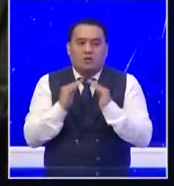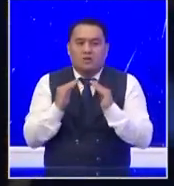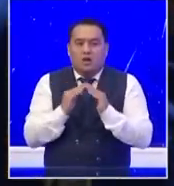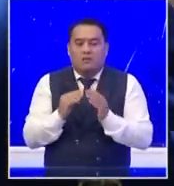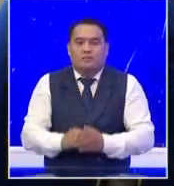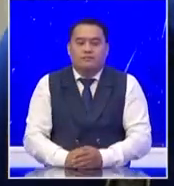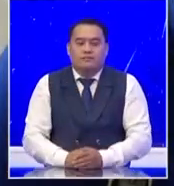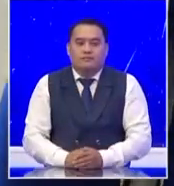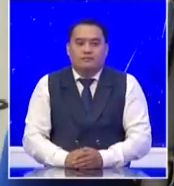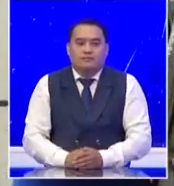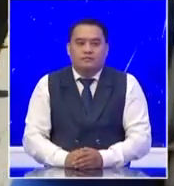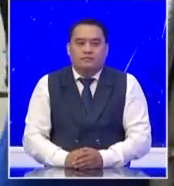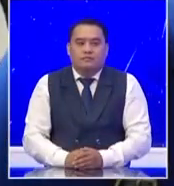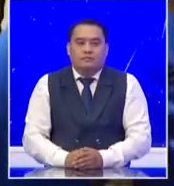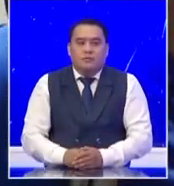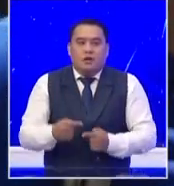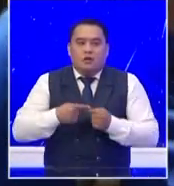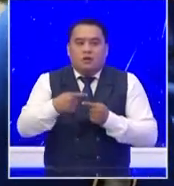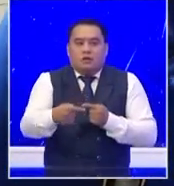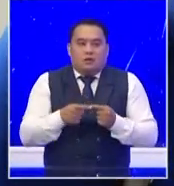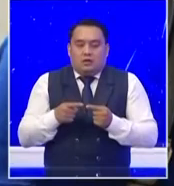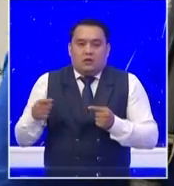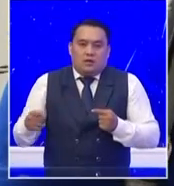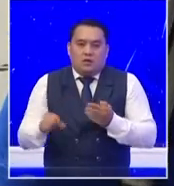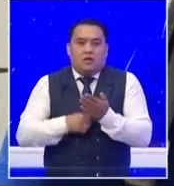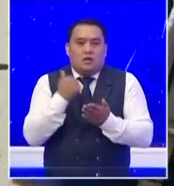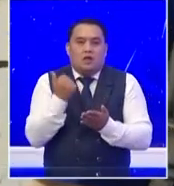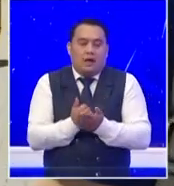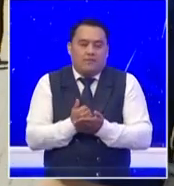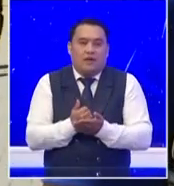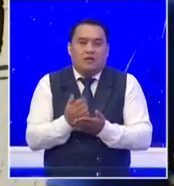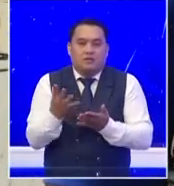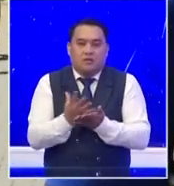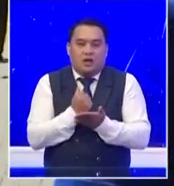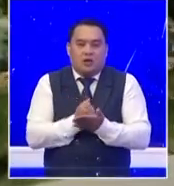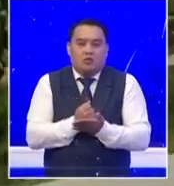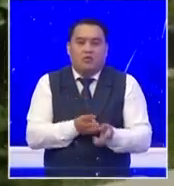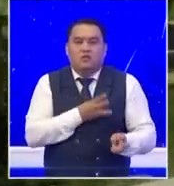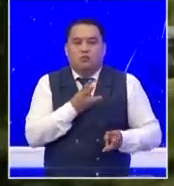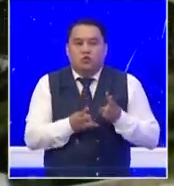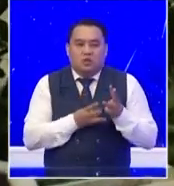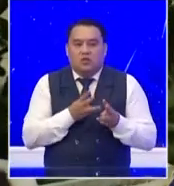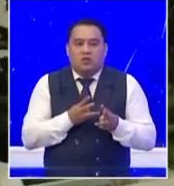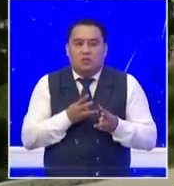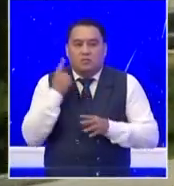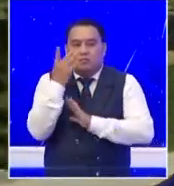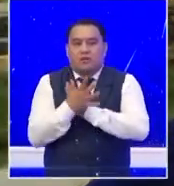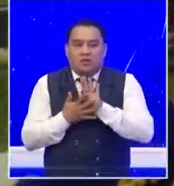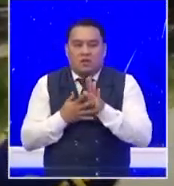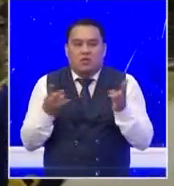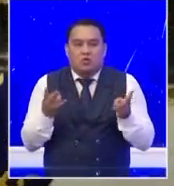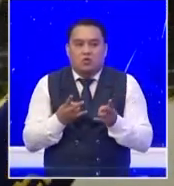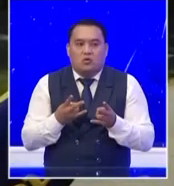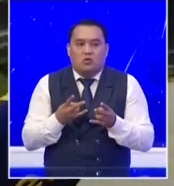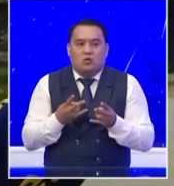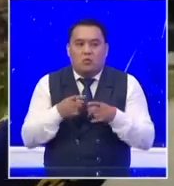Дистанция. Дистанция, что антисептик. Антисептики. Самое главное – сохранять иммунитет. Сознательным быть. Никто